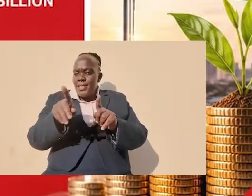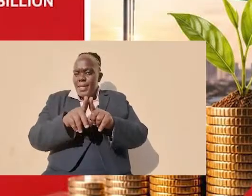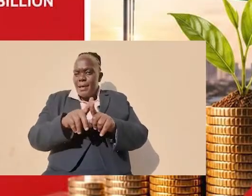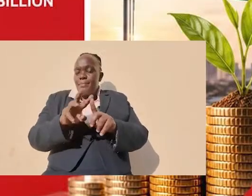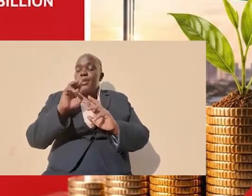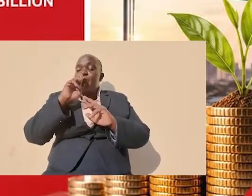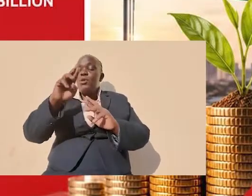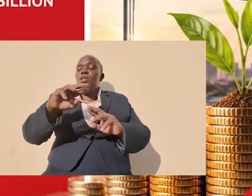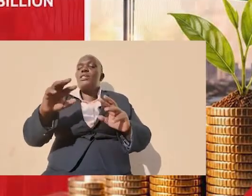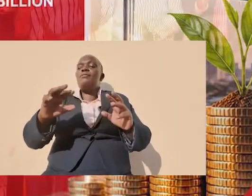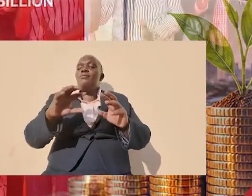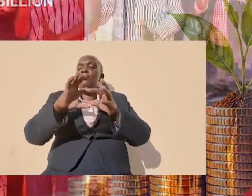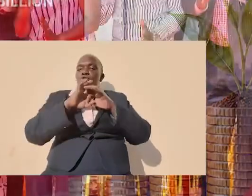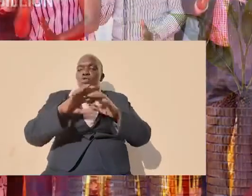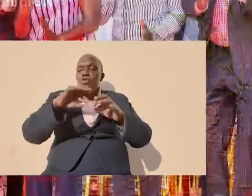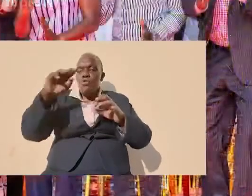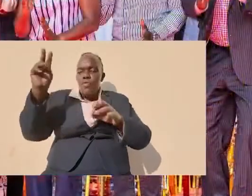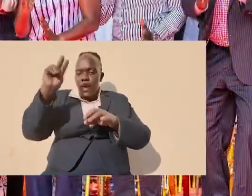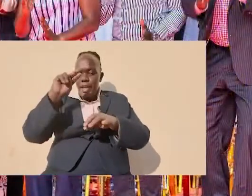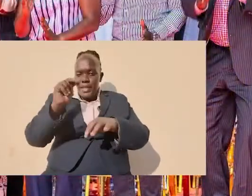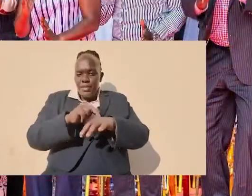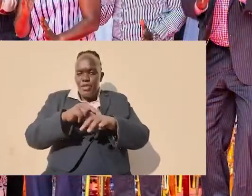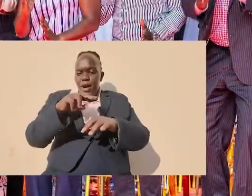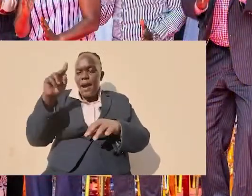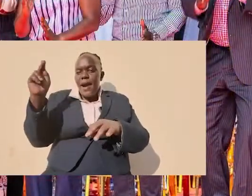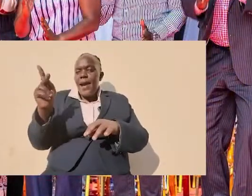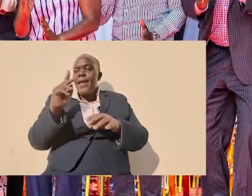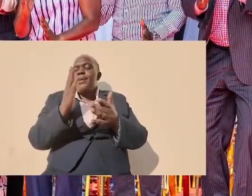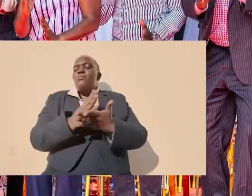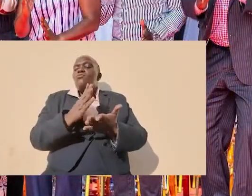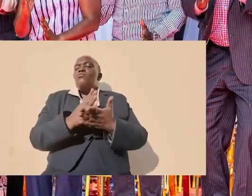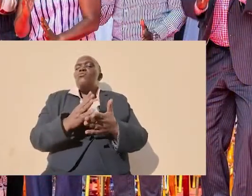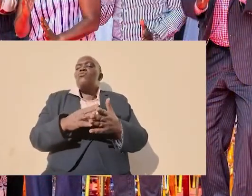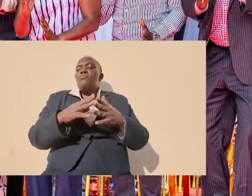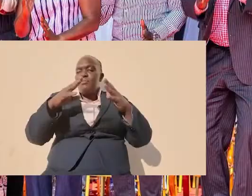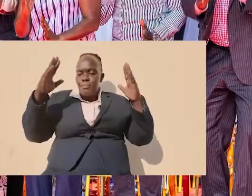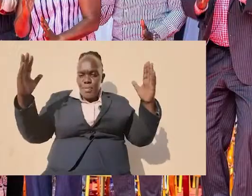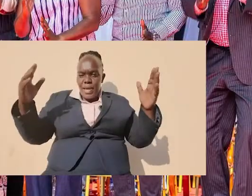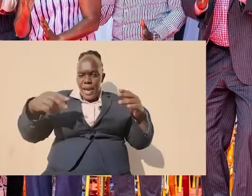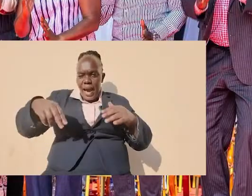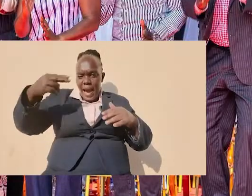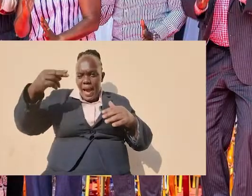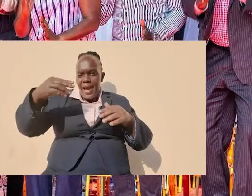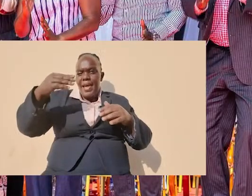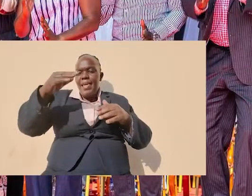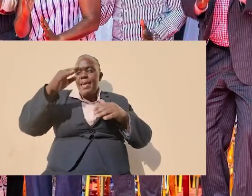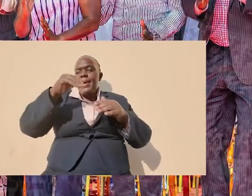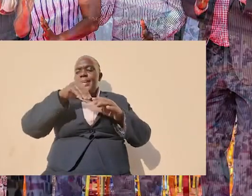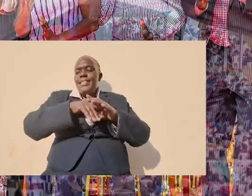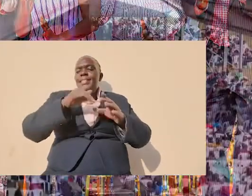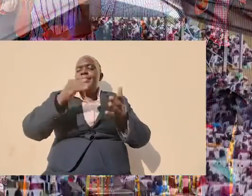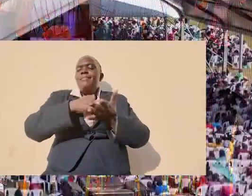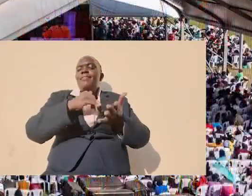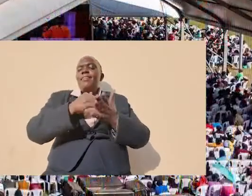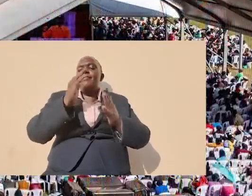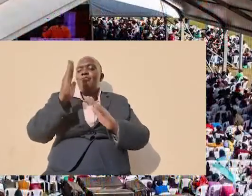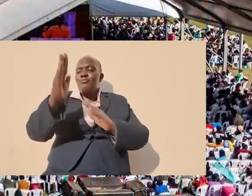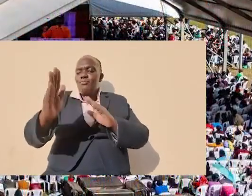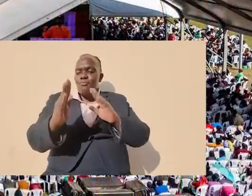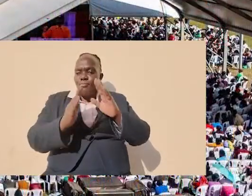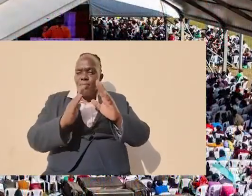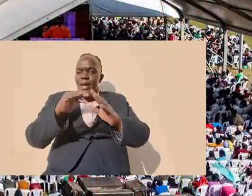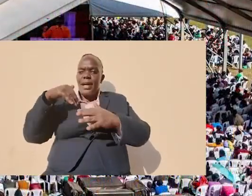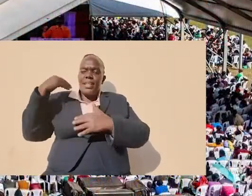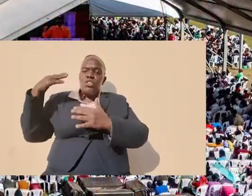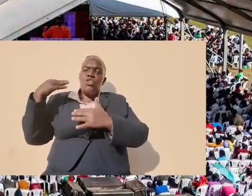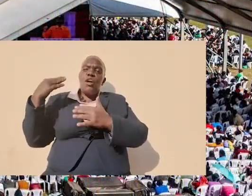mwaka 2025. Naibu Rais Kithure Kindiki ameongoza uzinduzi wa utoaji wa ruzuku za awamu ya pili ya